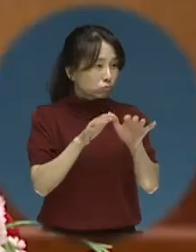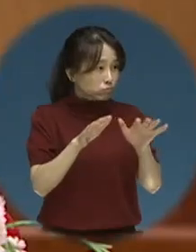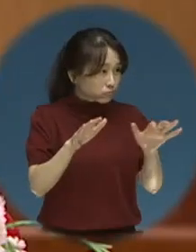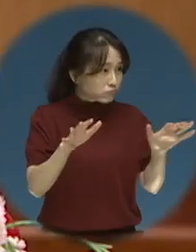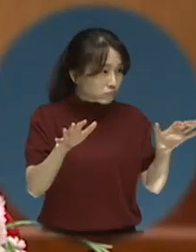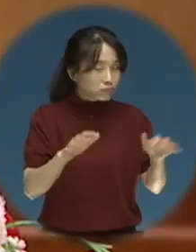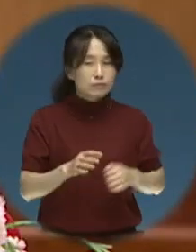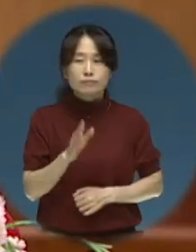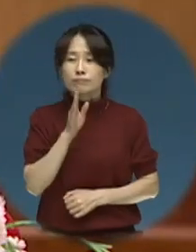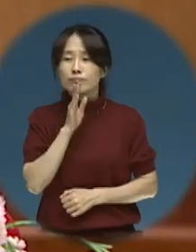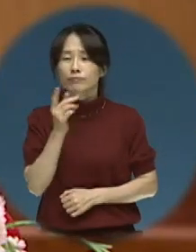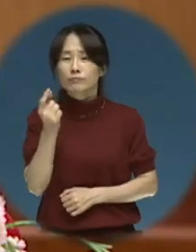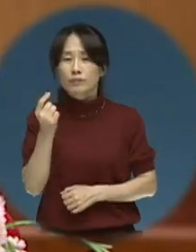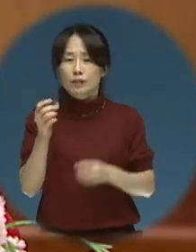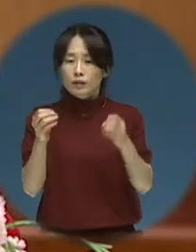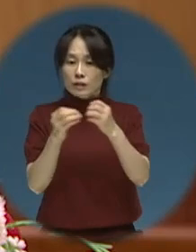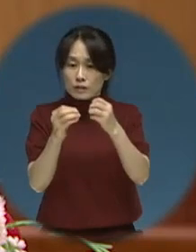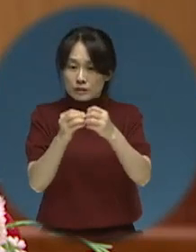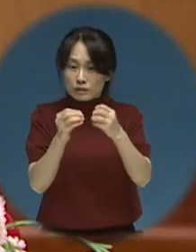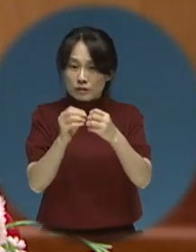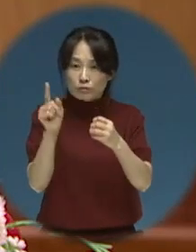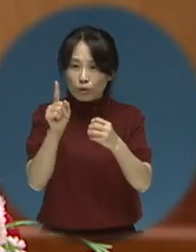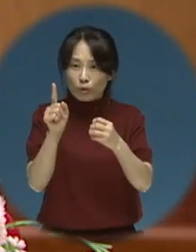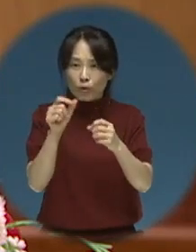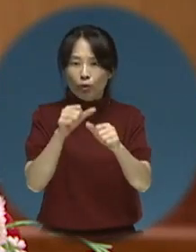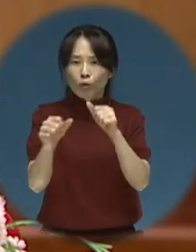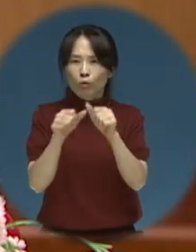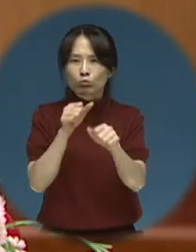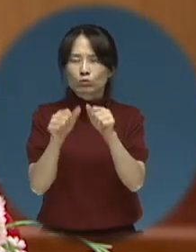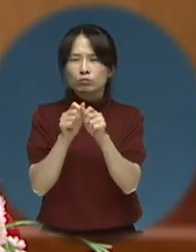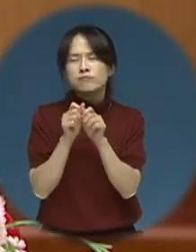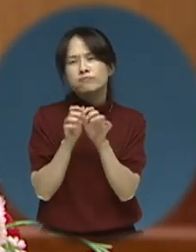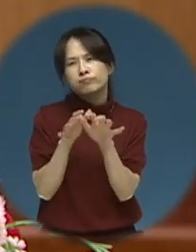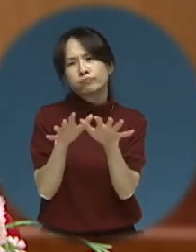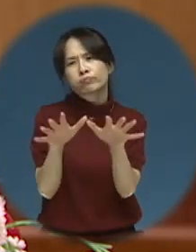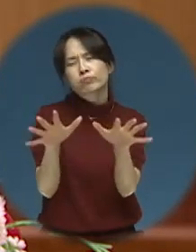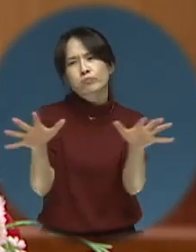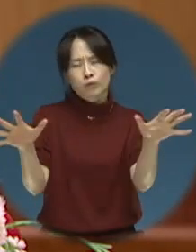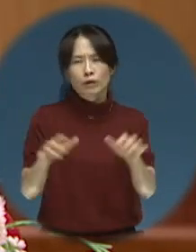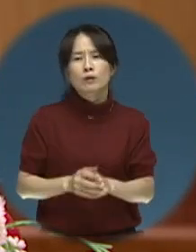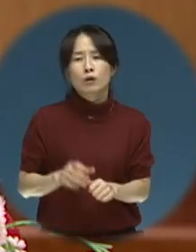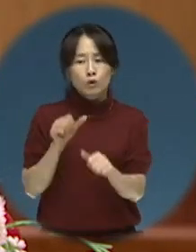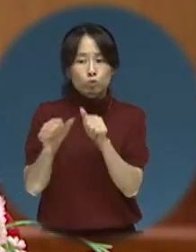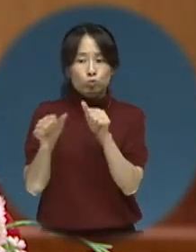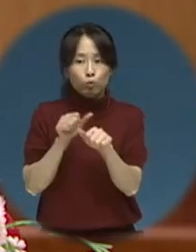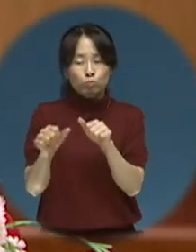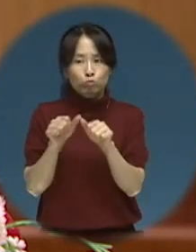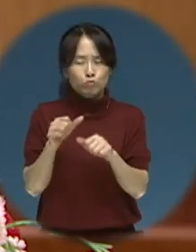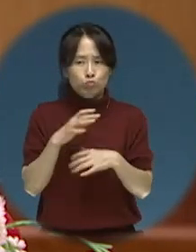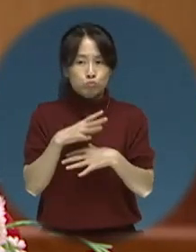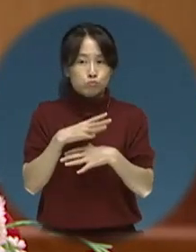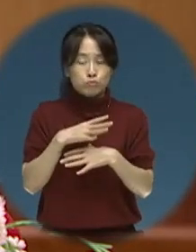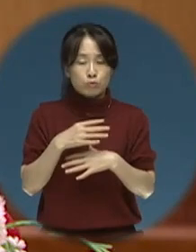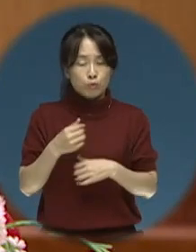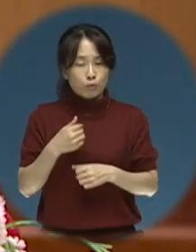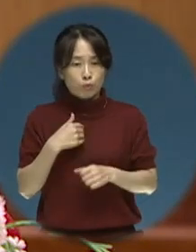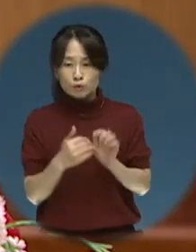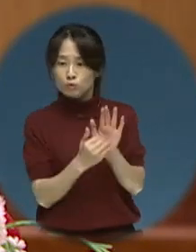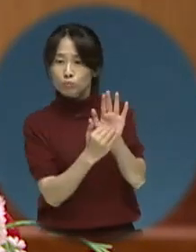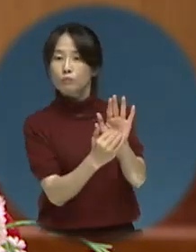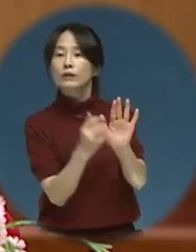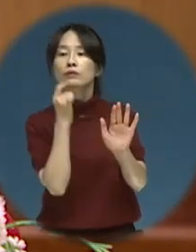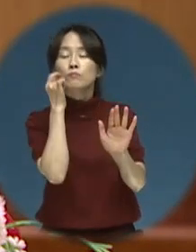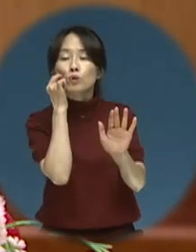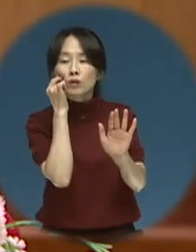그게 글이라는 게 정말 풍문처럼 무서운 게 없어요. 네, 네. 네. 그래가지고 그게 나도 어떻게 제어할 수 없을 정도로